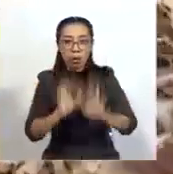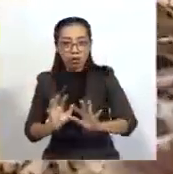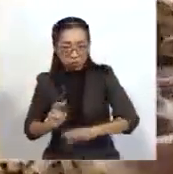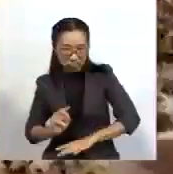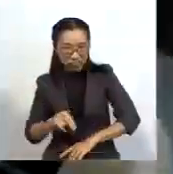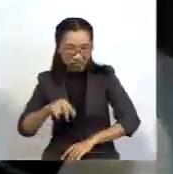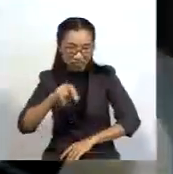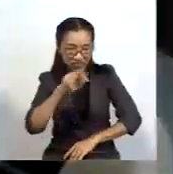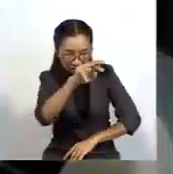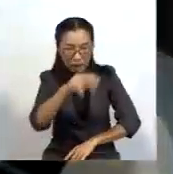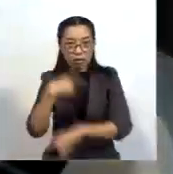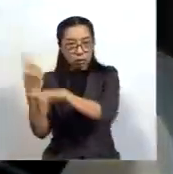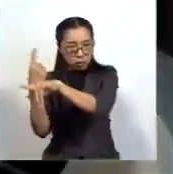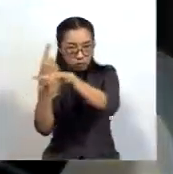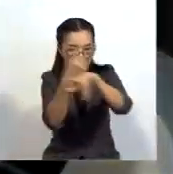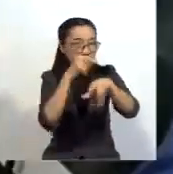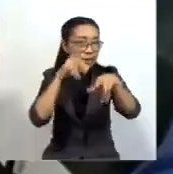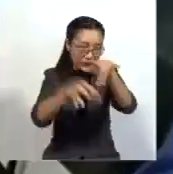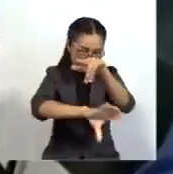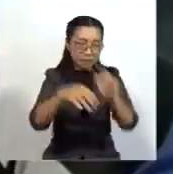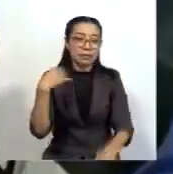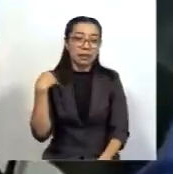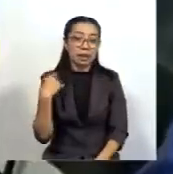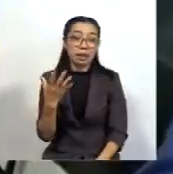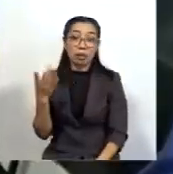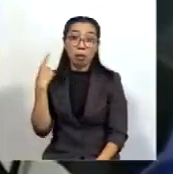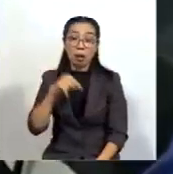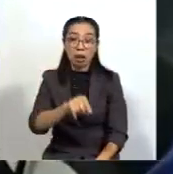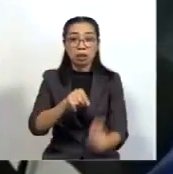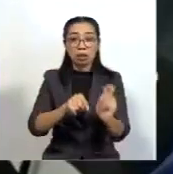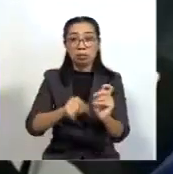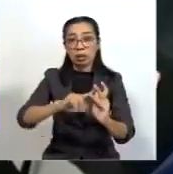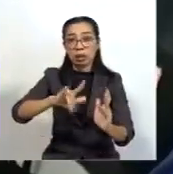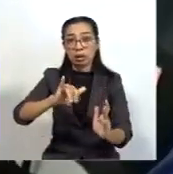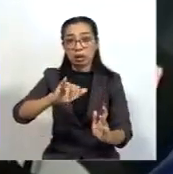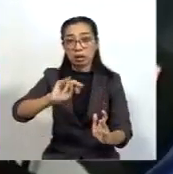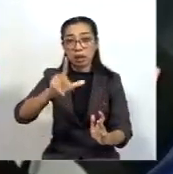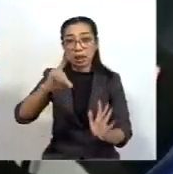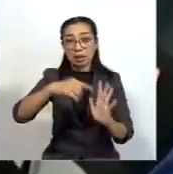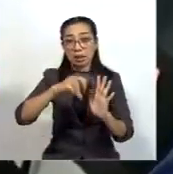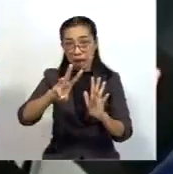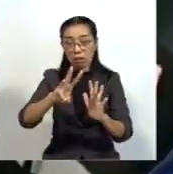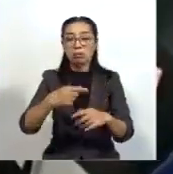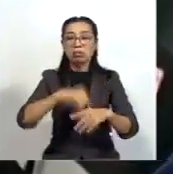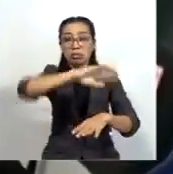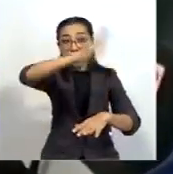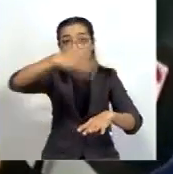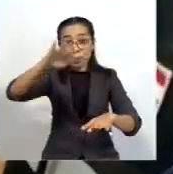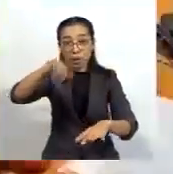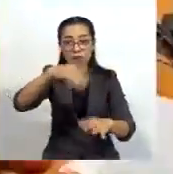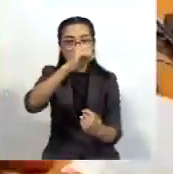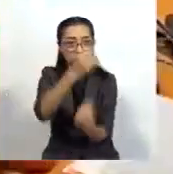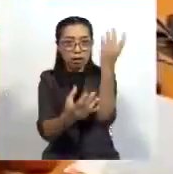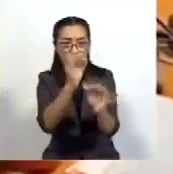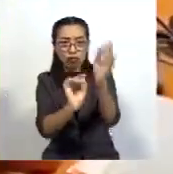โดยสถานการณ์ในพื้นที่อำเภอเชียงดาวเมื่อวานนี้นะคะยังคงมีจุดความร้อนหรือว่าฮอตสปอตเกิดขึ้นซึ่งทางศูนย์บัญชาการป้องกันและ